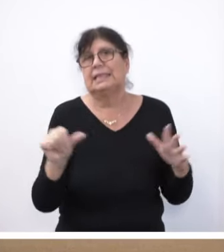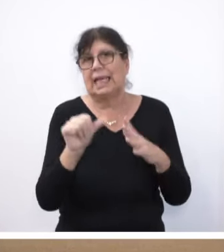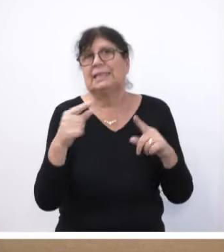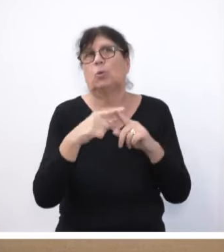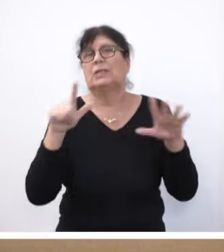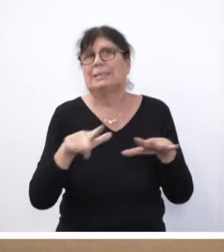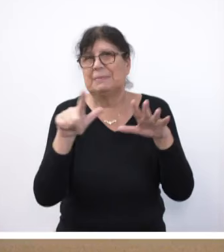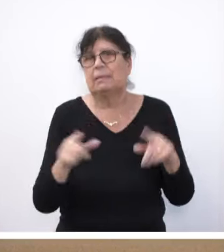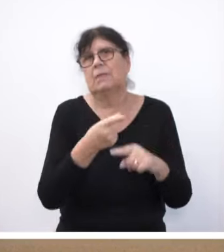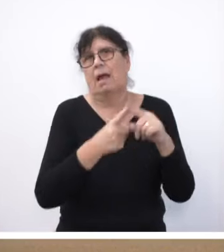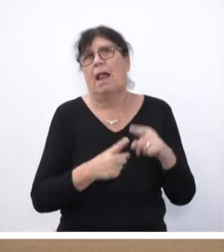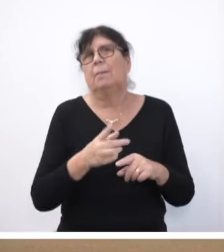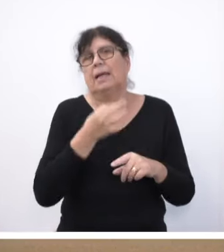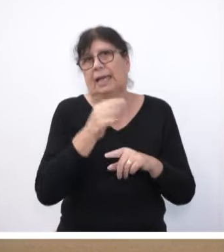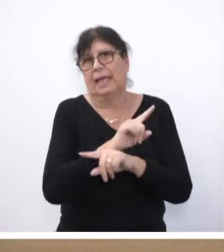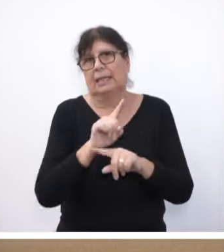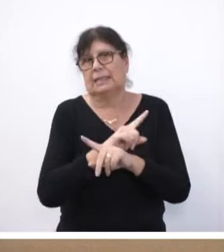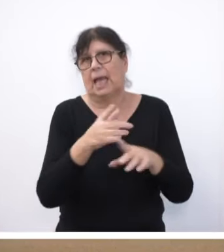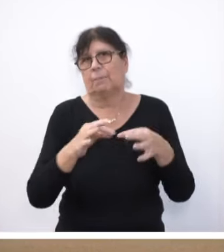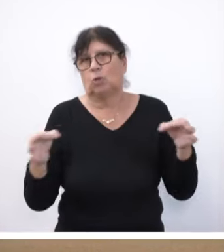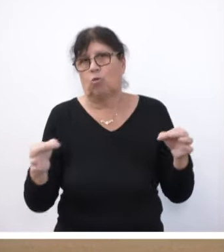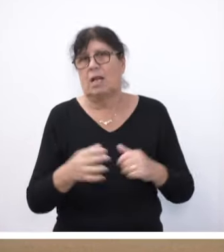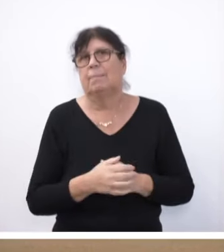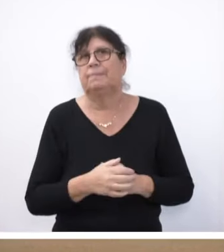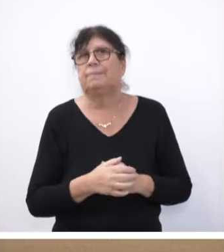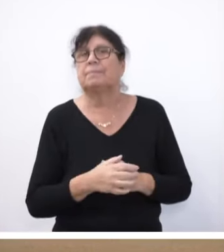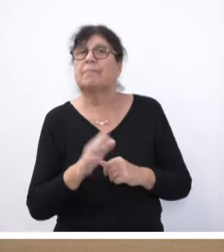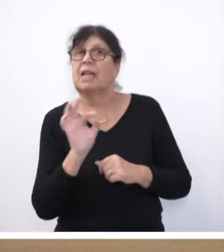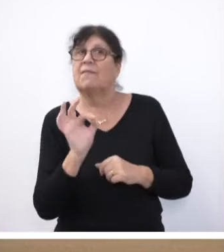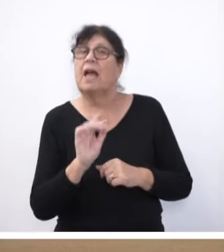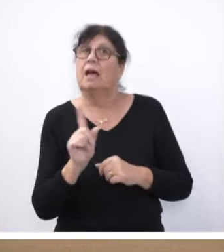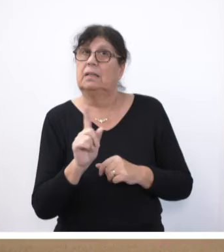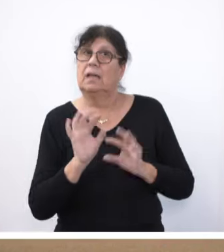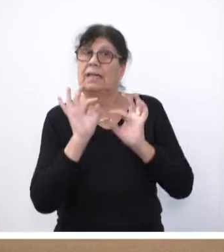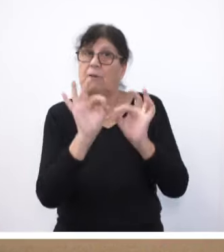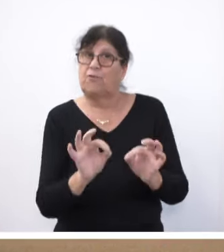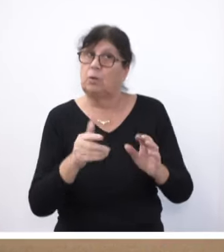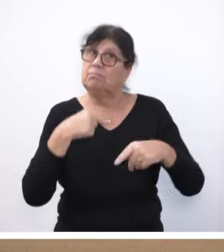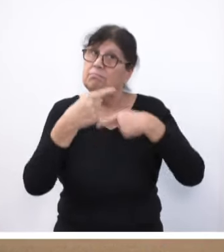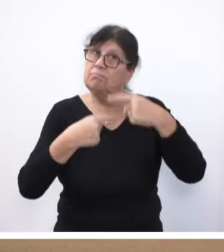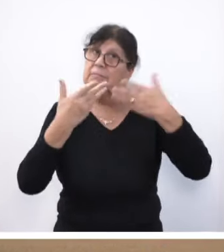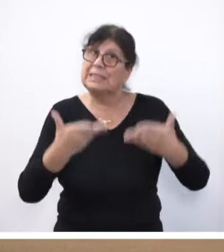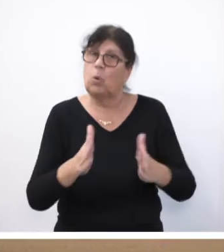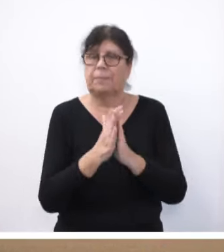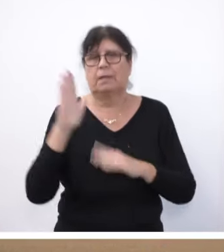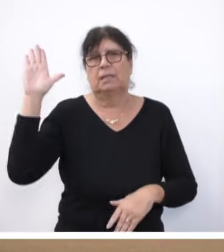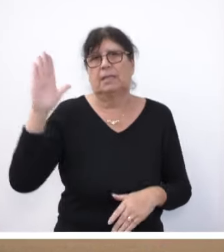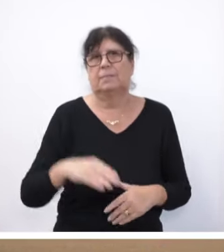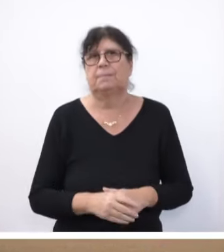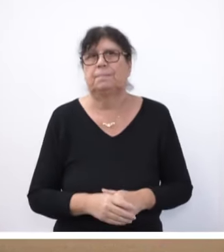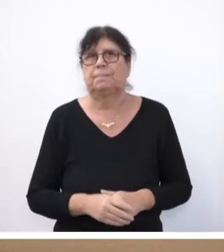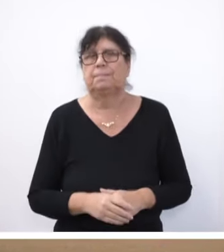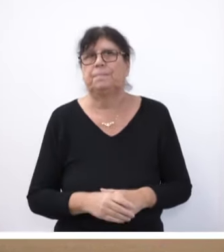16 und 17 werden jeweils in einem halben Redezeitmodul beraten. Wer dafür ist, dass wir so verfahren, den bitte ich um sein Handzeichen.